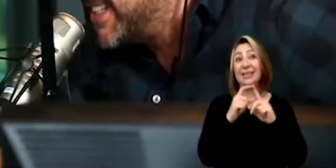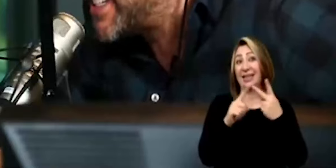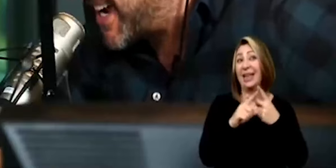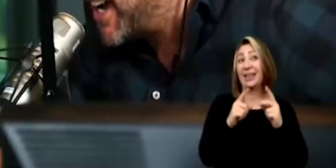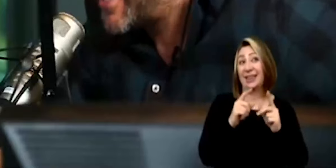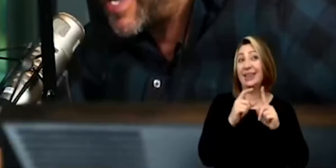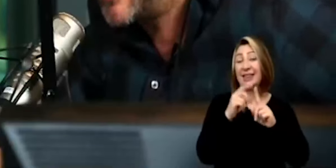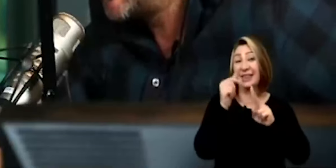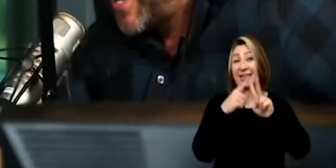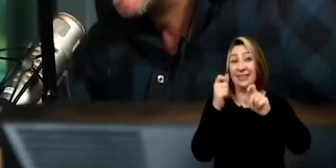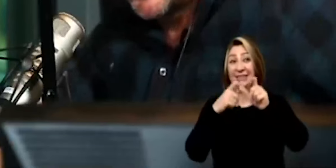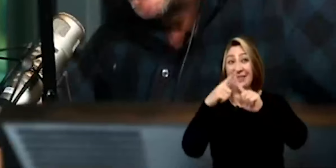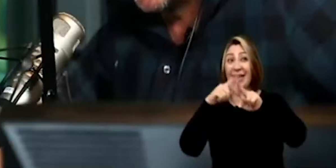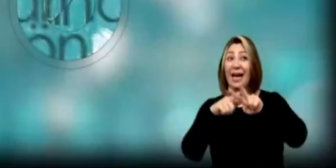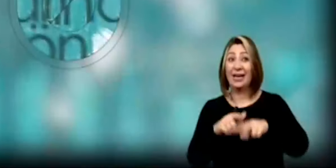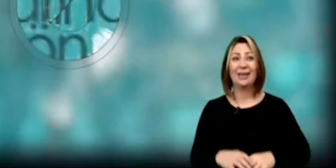Dada dandini.